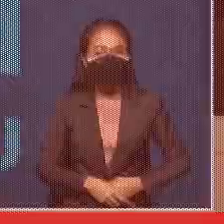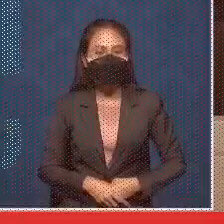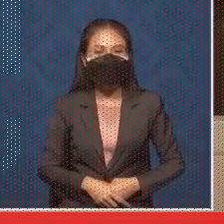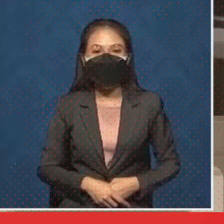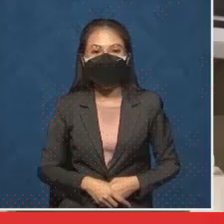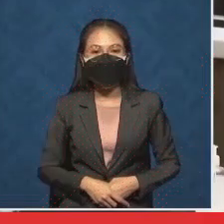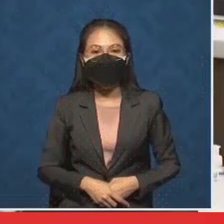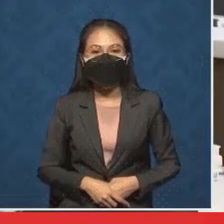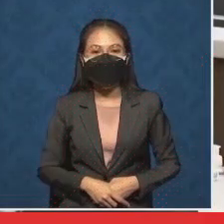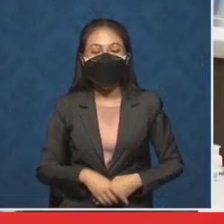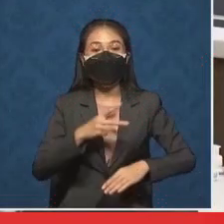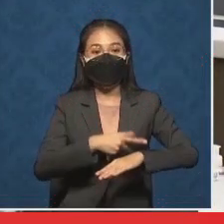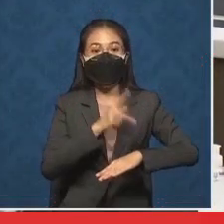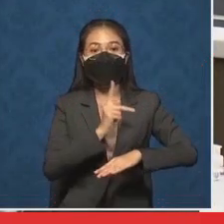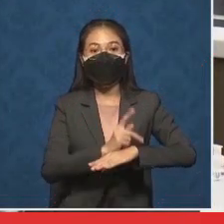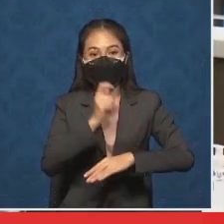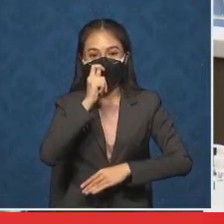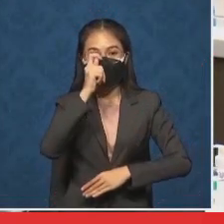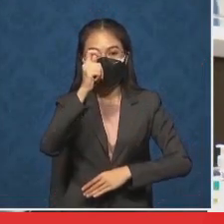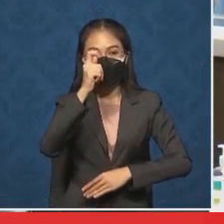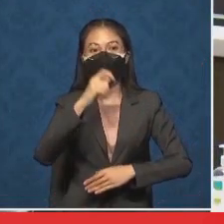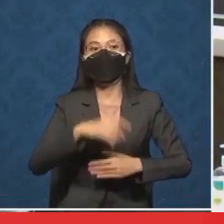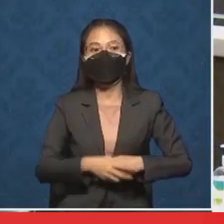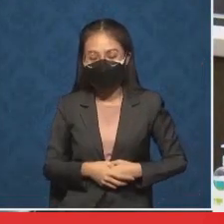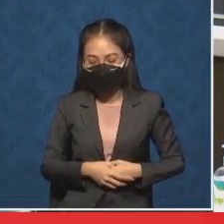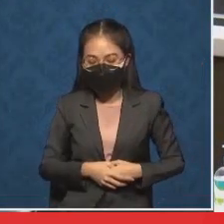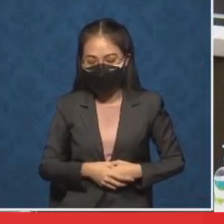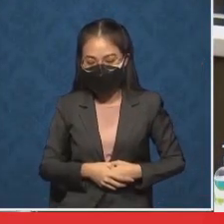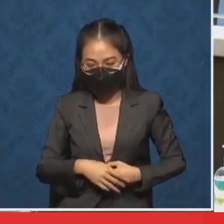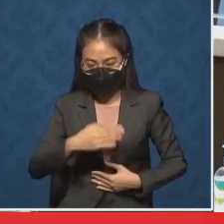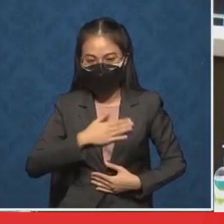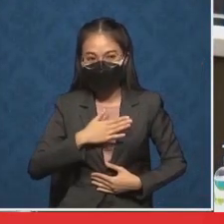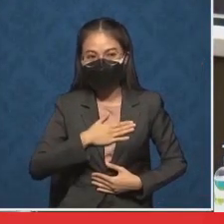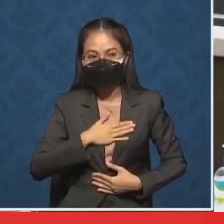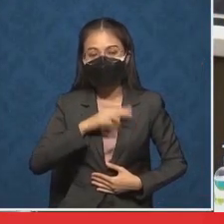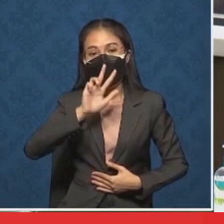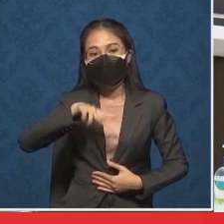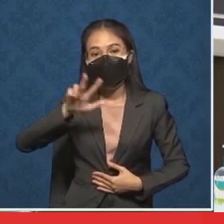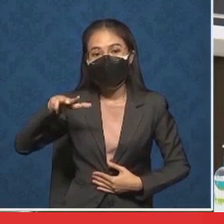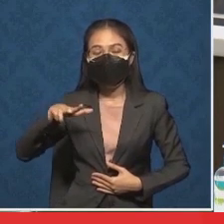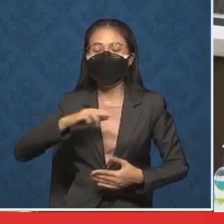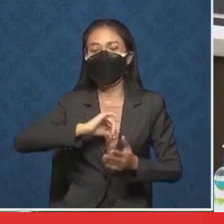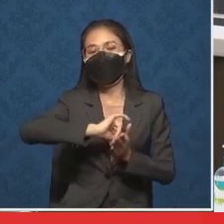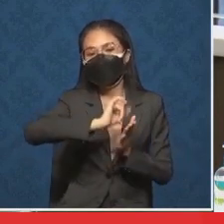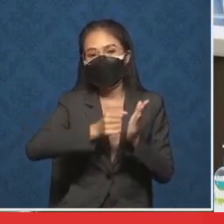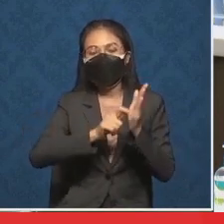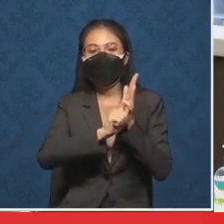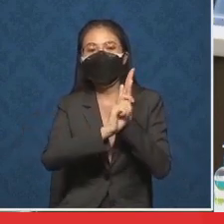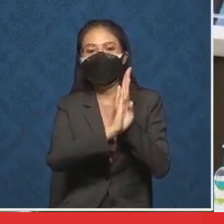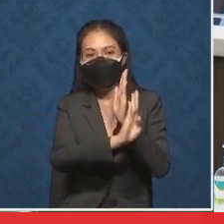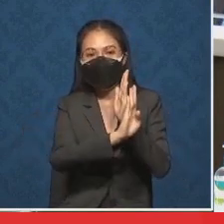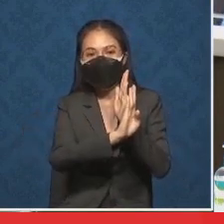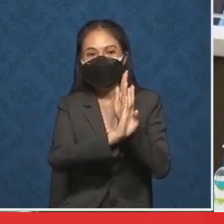กับเรียนท่านประธานสภาที่เคารพครับผมนายสมคิดเชื้อคงพรรคเพื่อไทยจากอุบลราชธานีขอเรียนท่านประธ